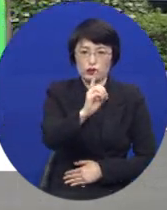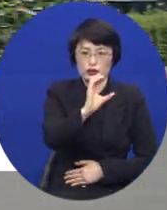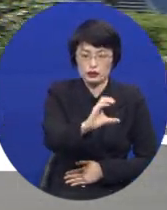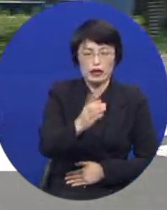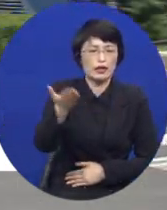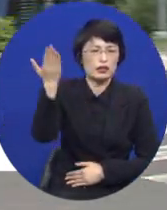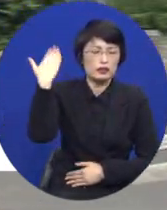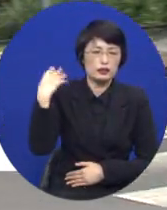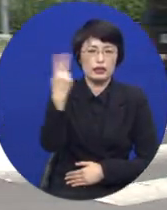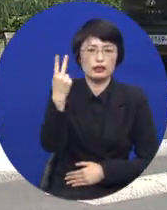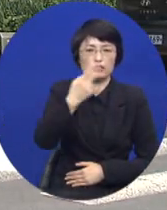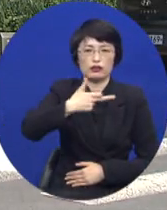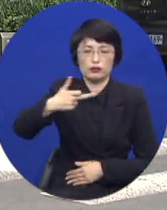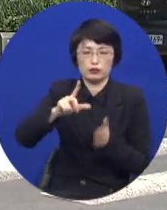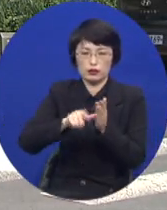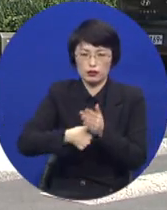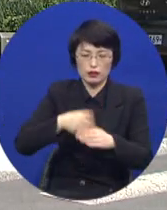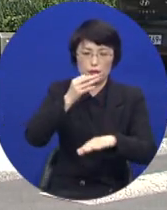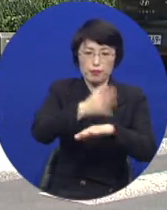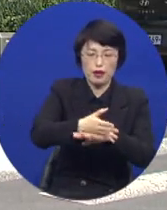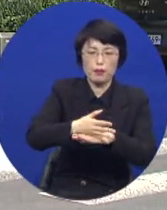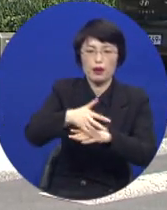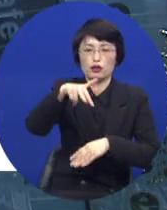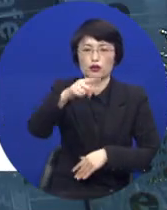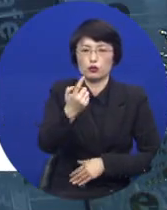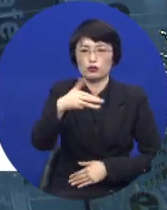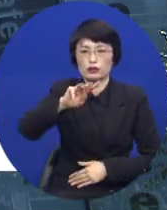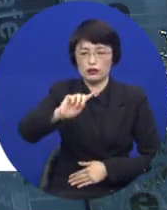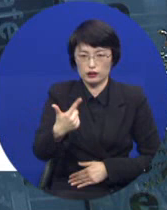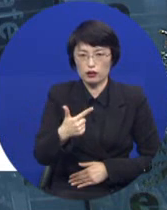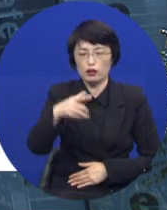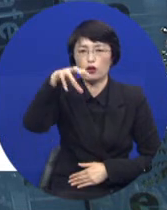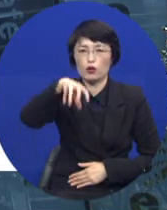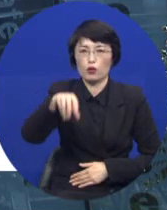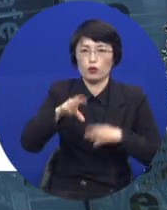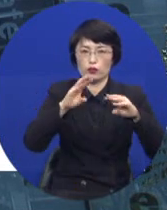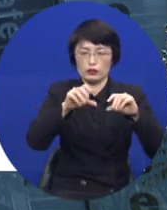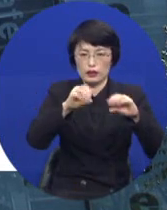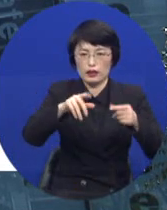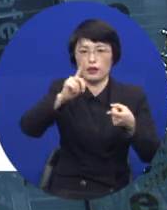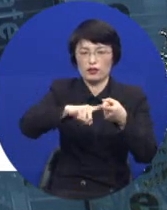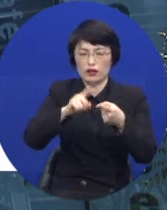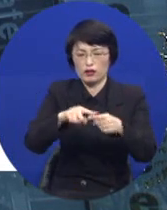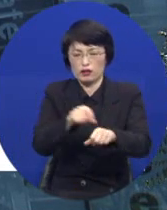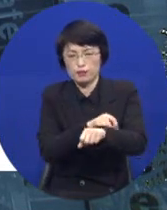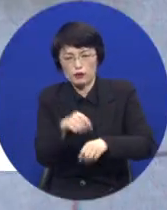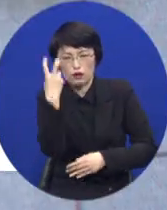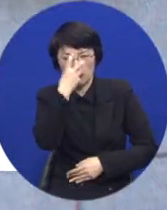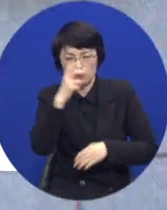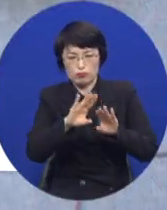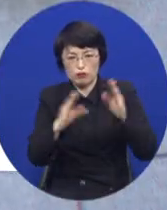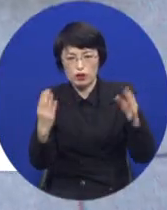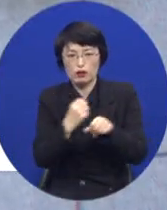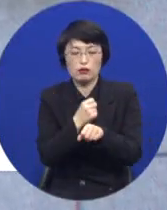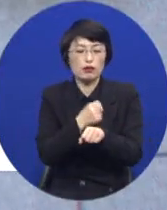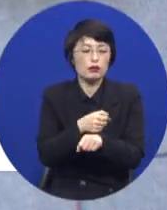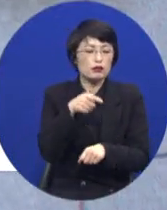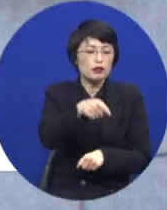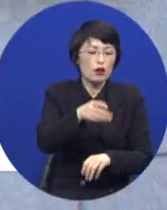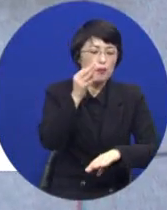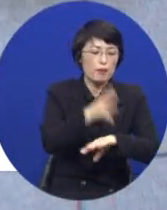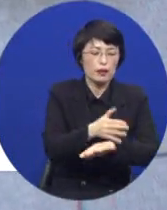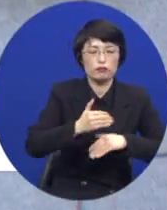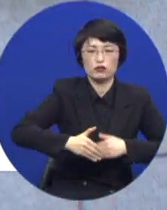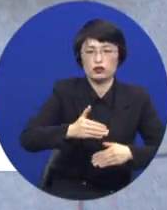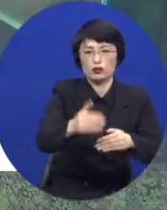2017년 매입한 제주시 조천읍 뭐 할 일 때 비축 토지에 대한 특정 감사를 벌여 내 입 절차를 위반한 직원